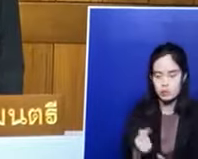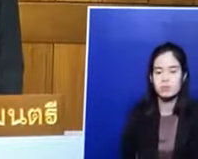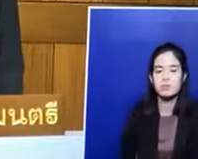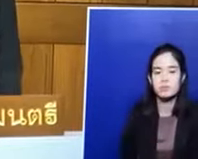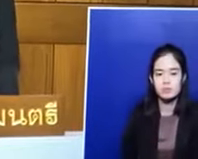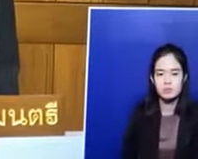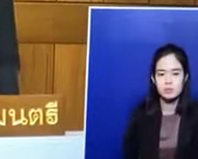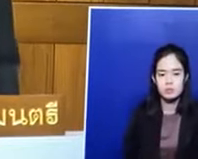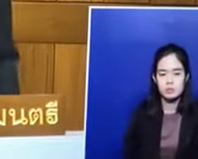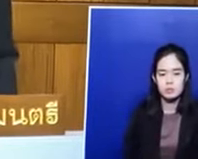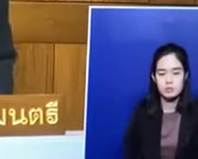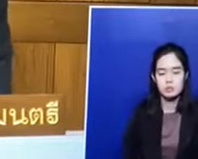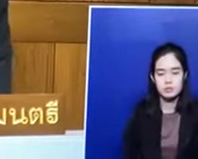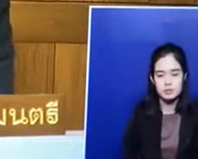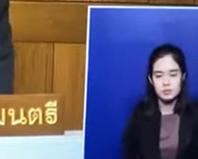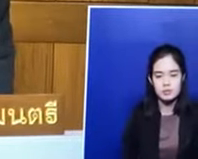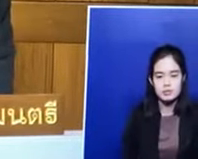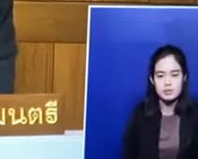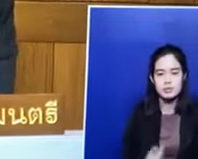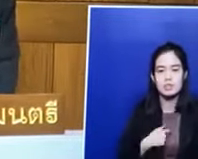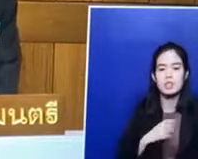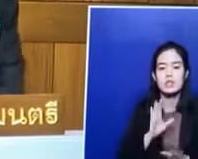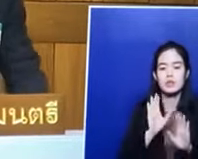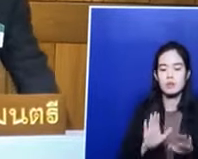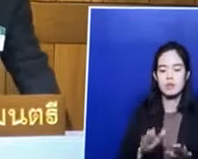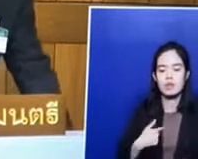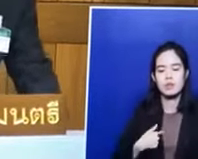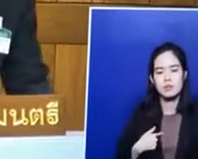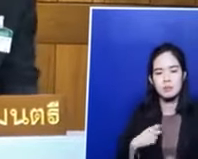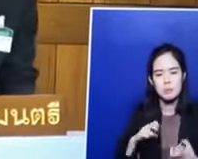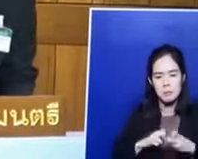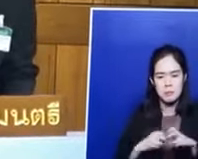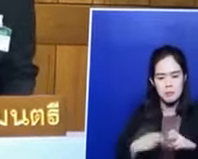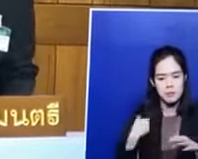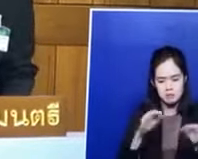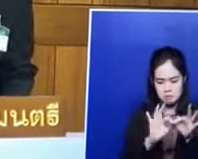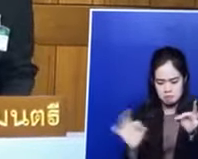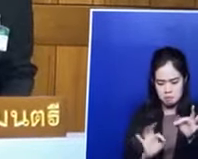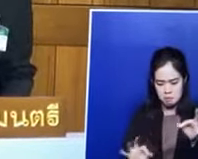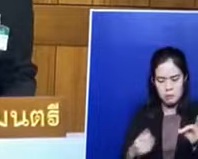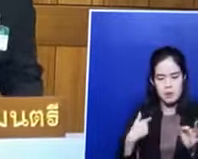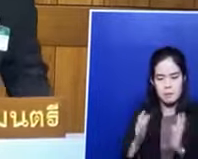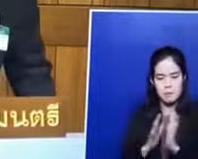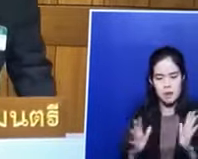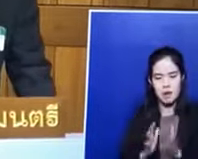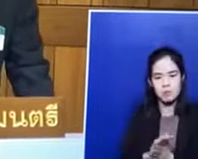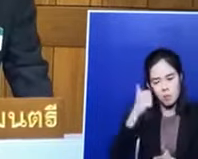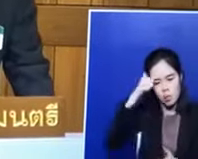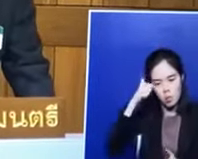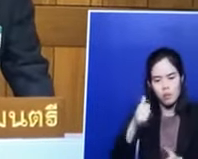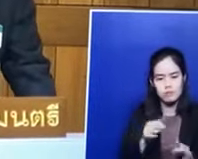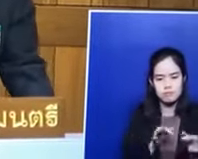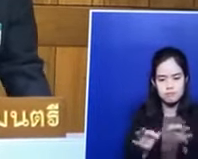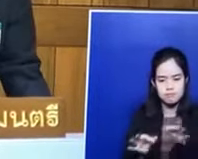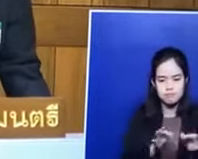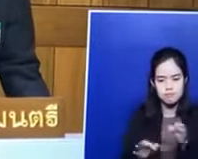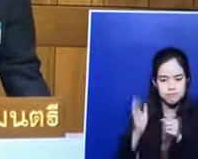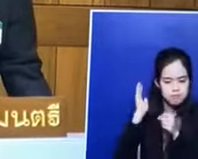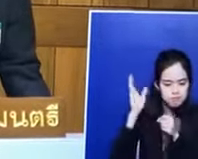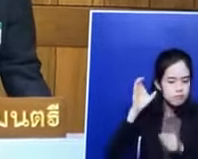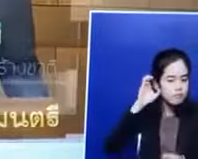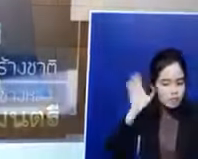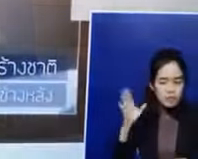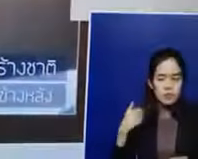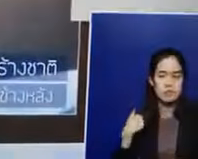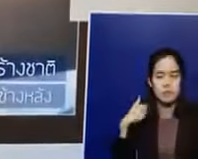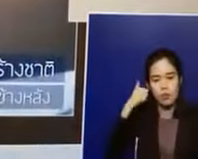new normal นะครับอันนี้กราบเรียนเพื่อทราบนะครับเรื่องคงมีอีกหลายเรื่องด้วยกันเพราะยังมีเวลาอีกหลายวันก็กราบเรียนชั้นต้นเพียงนี้ก่อนนะครับขอบคุ